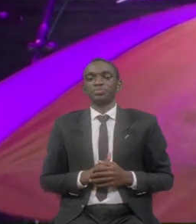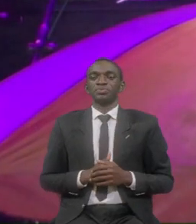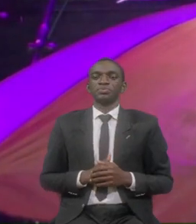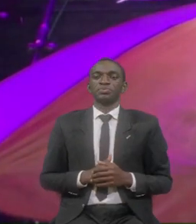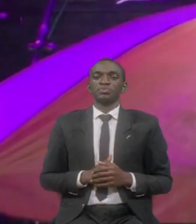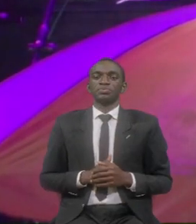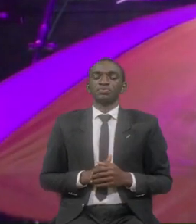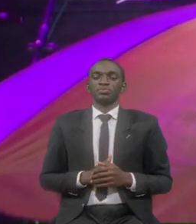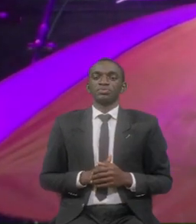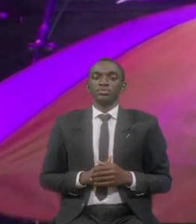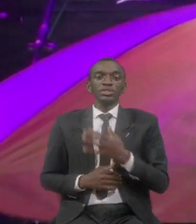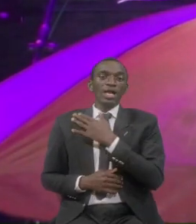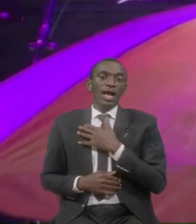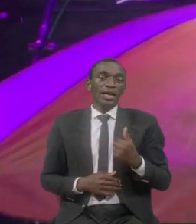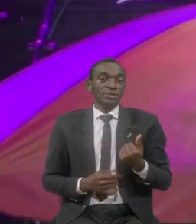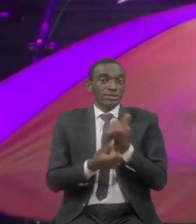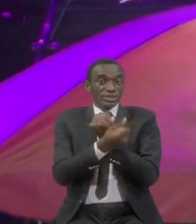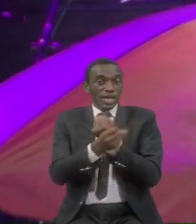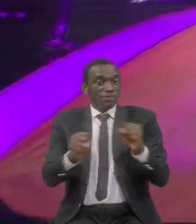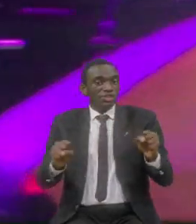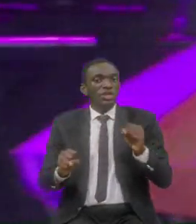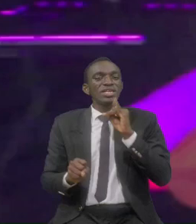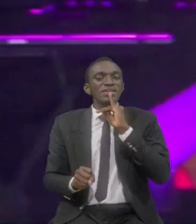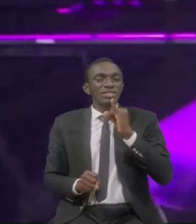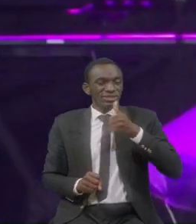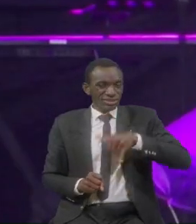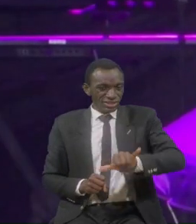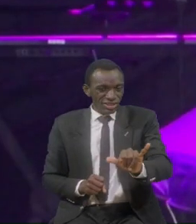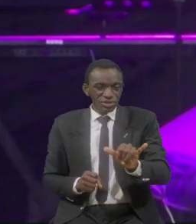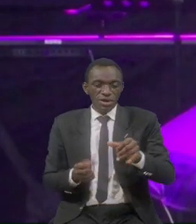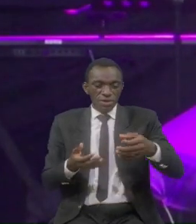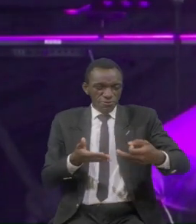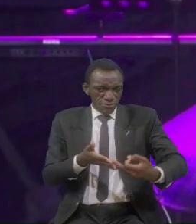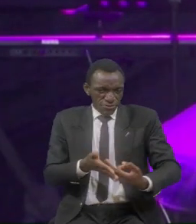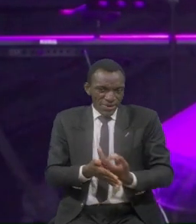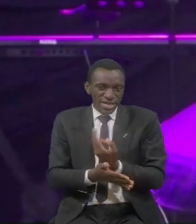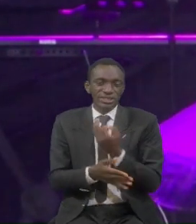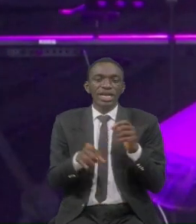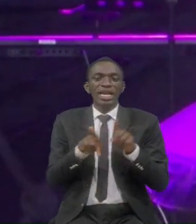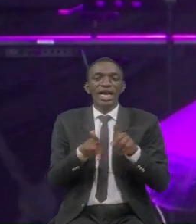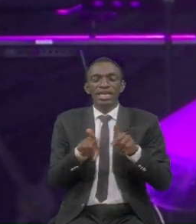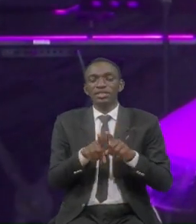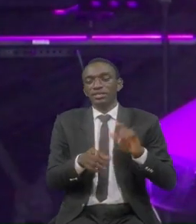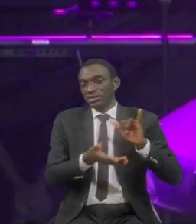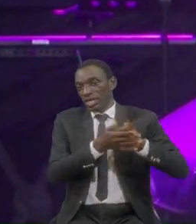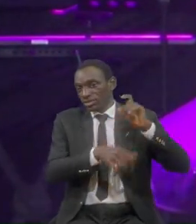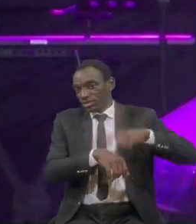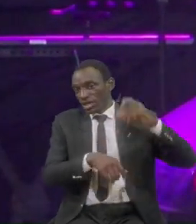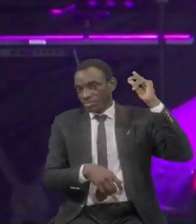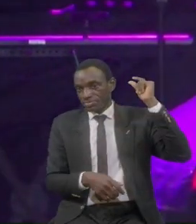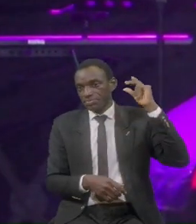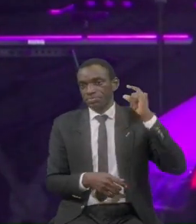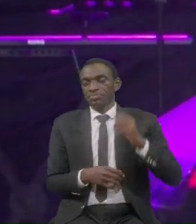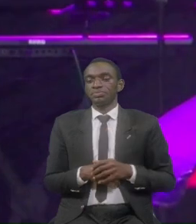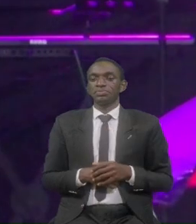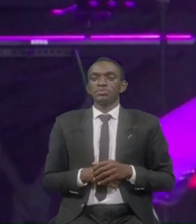And his salvation is still as fresh as at that time. Og ang kaluwasan prisko gikan ato nga oras. And he